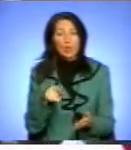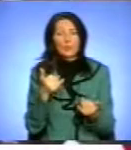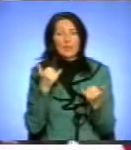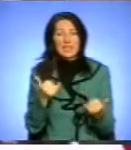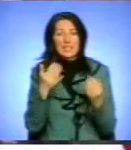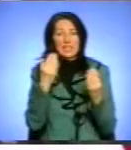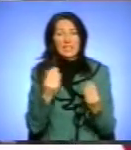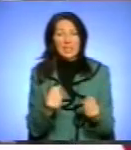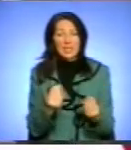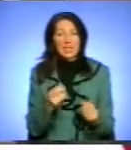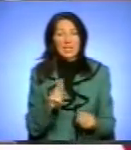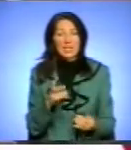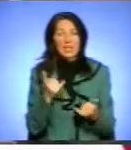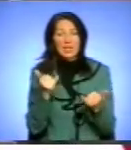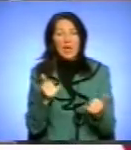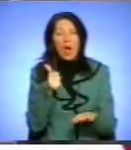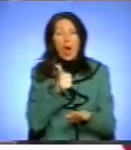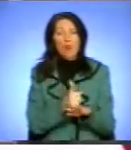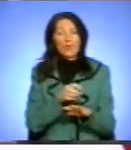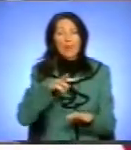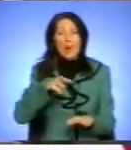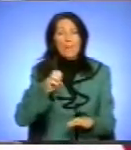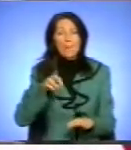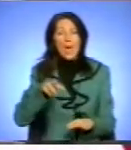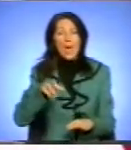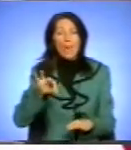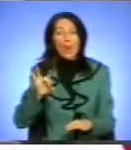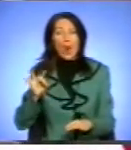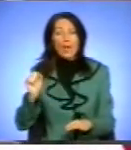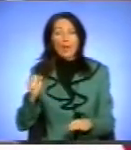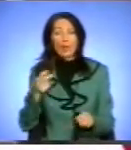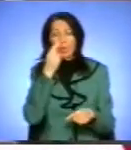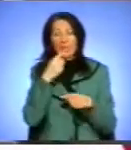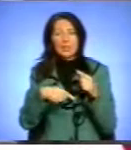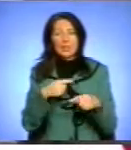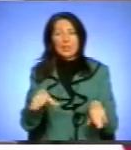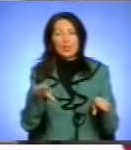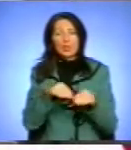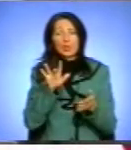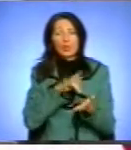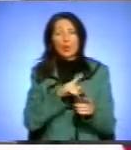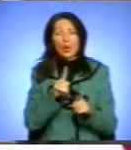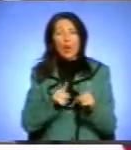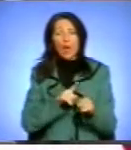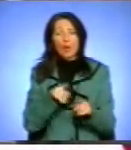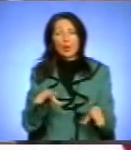нинішній день, як для голови меморіалу, ми традиційно спільно з міською радою, спільно з обласною